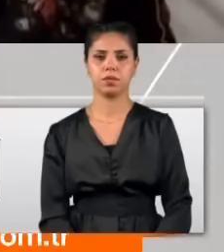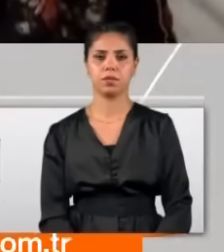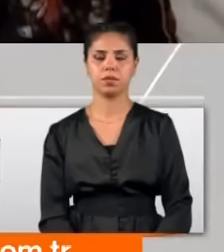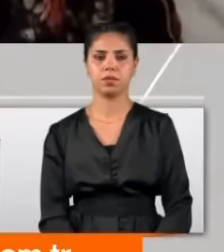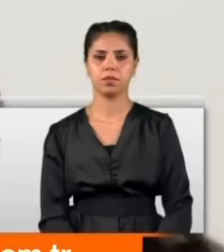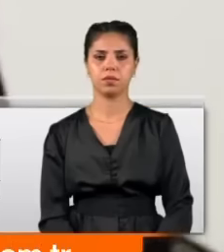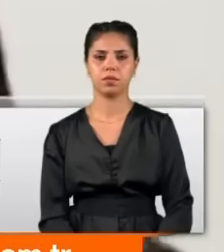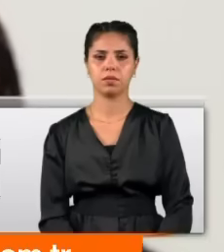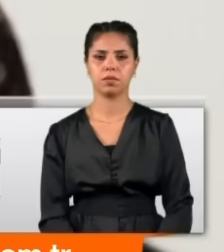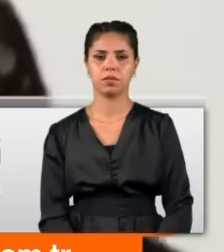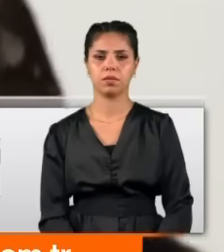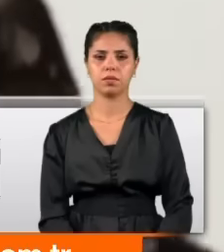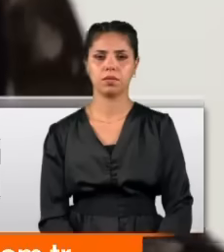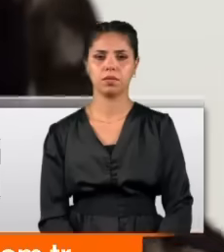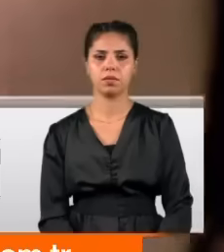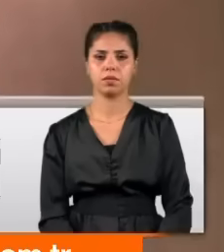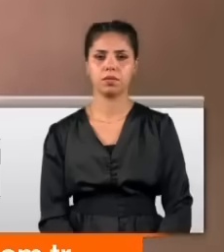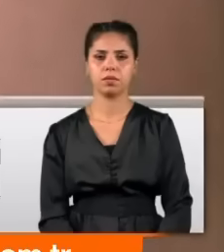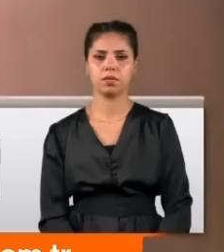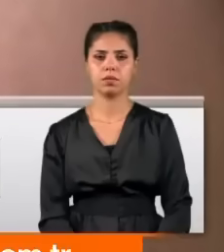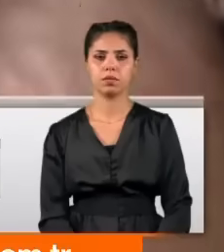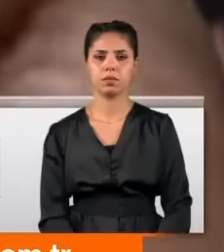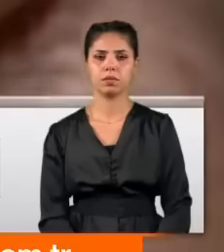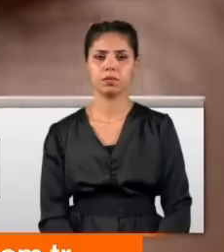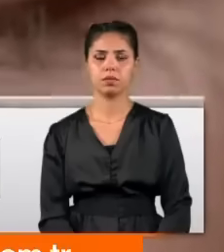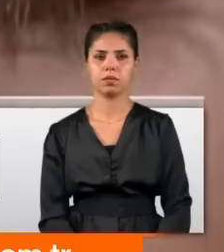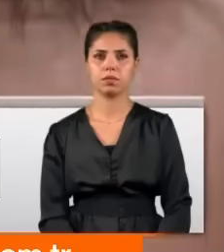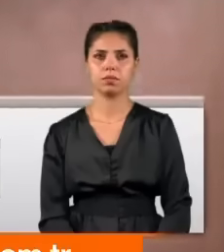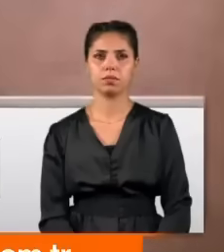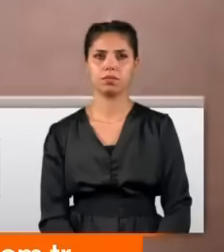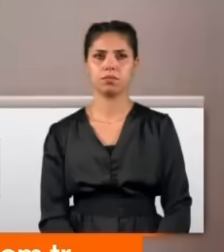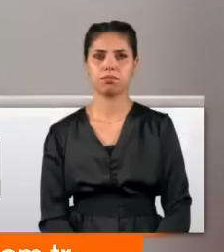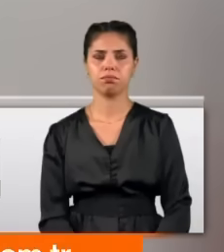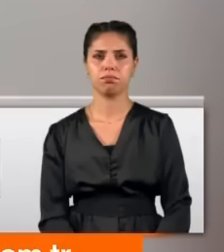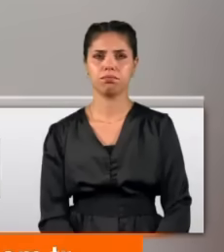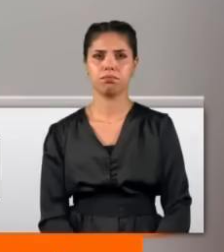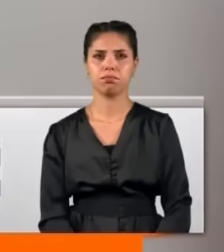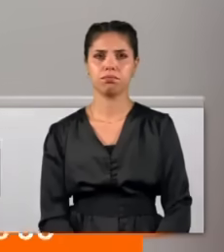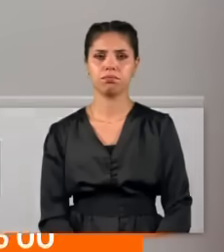ama onsuz döndüm. İftiraya maruz kaldım. Anne beni kurtarın diye her gün yalvarıyorum.